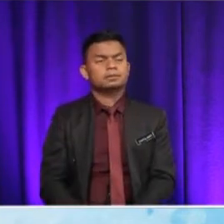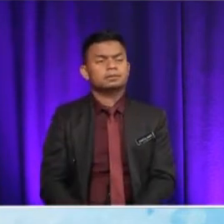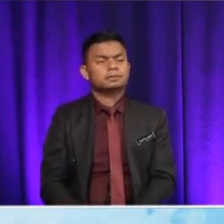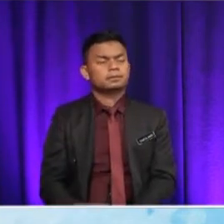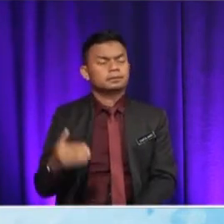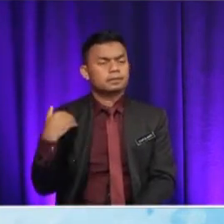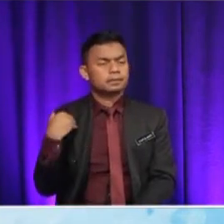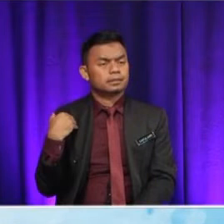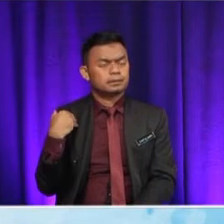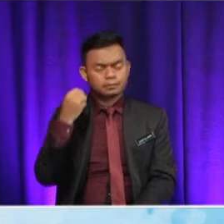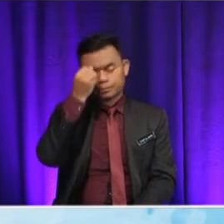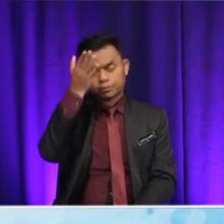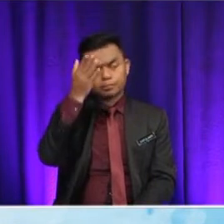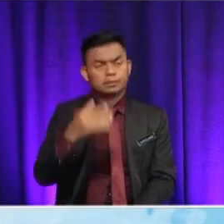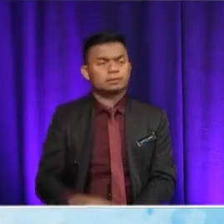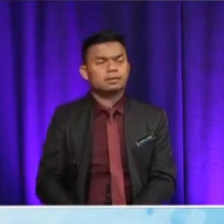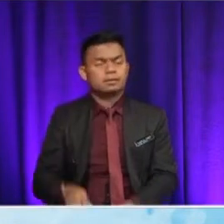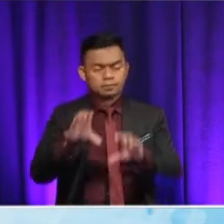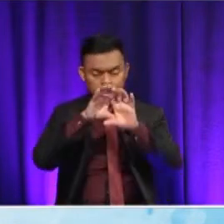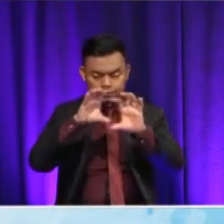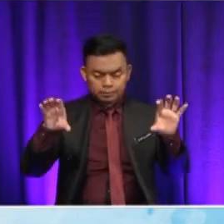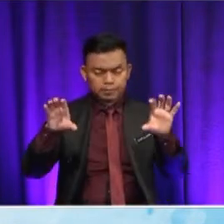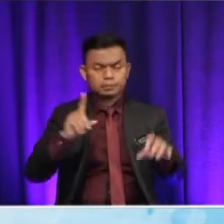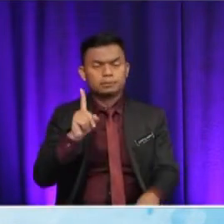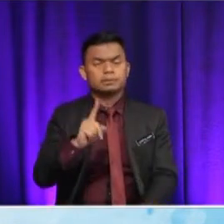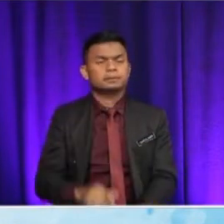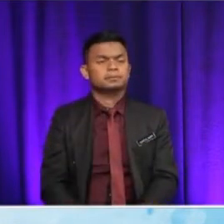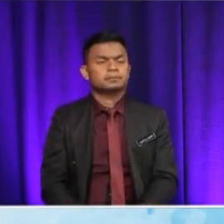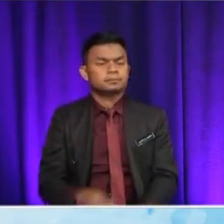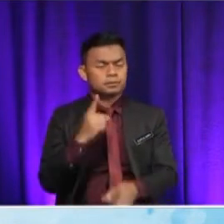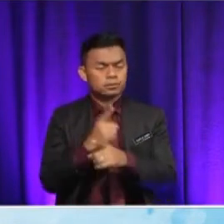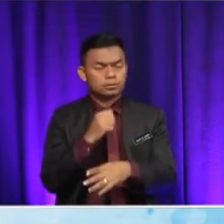Ada maklumat pasal mana kedudukan pipe tu berada? Betul salah?